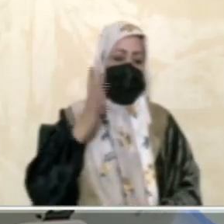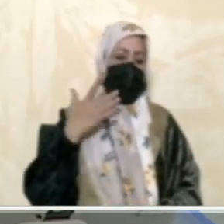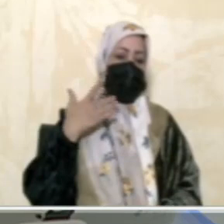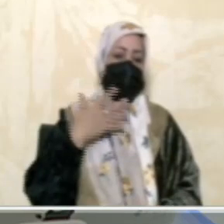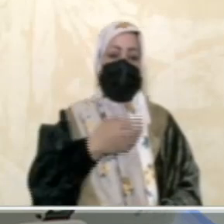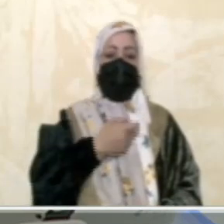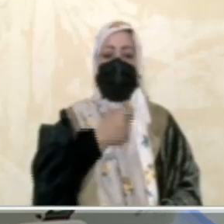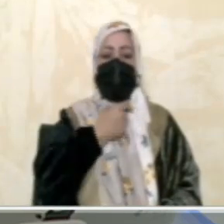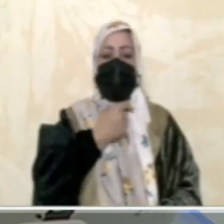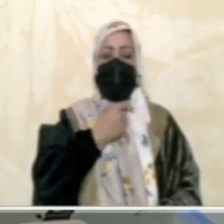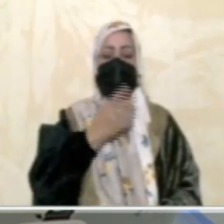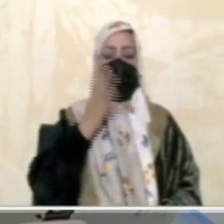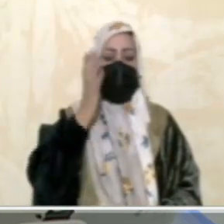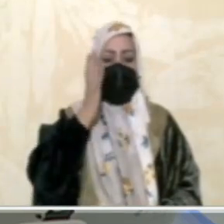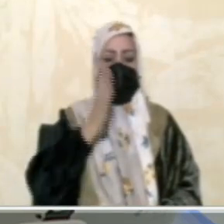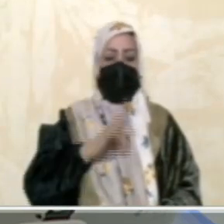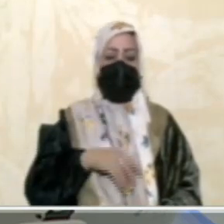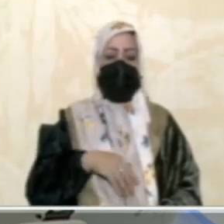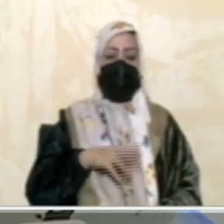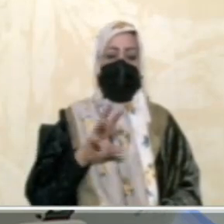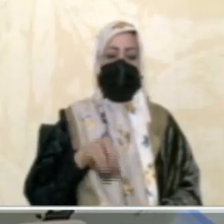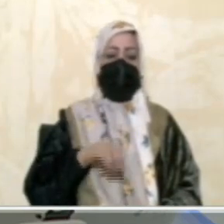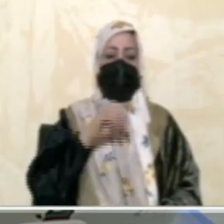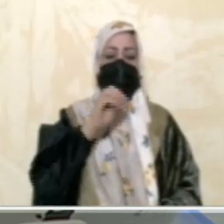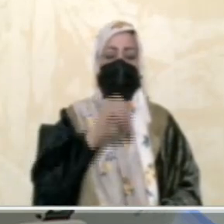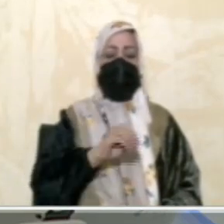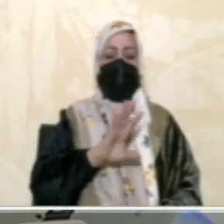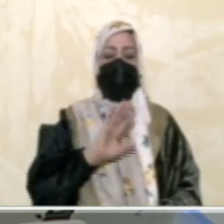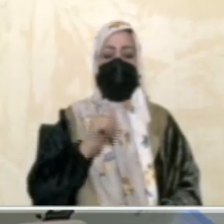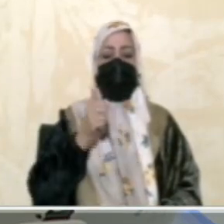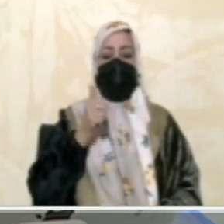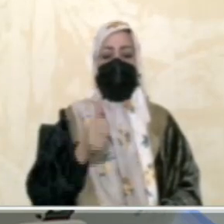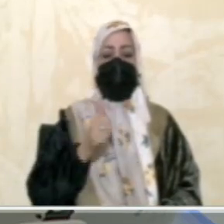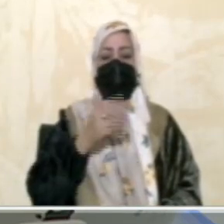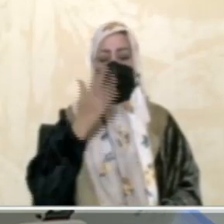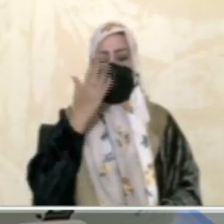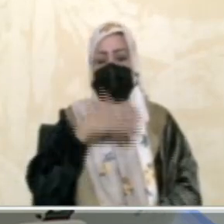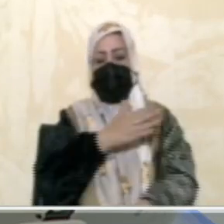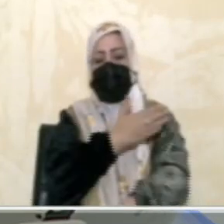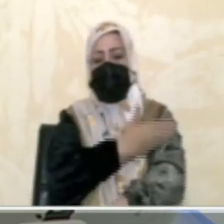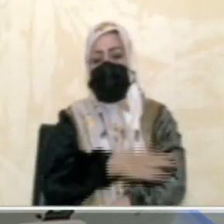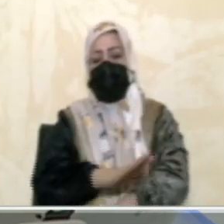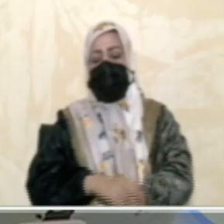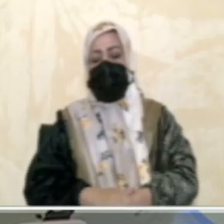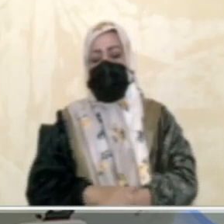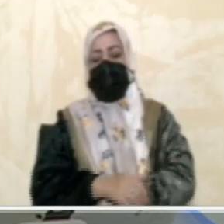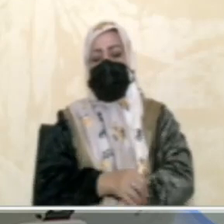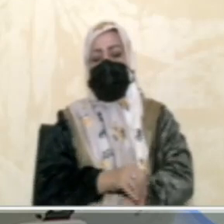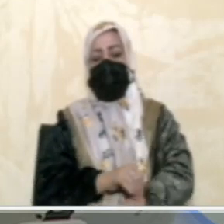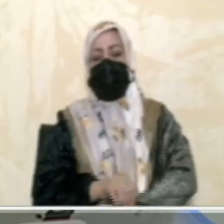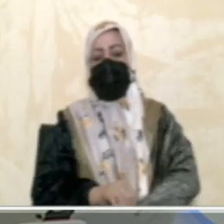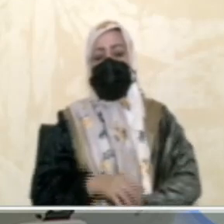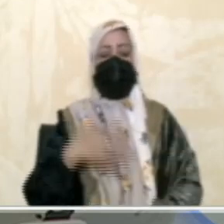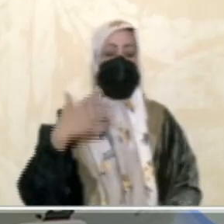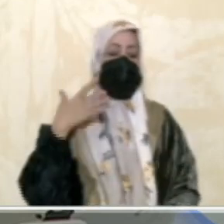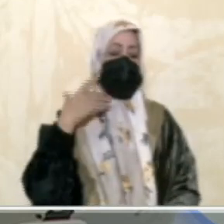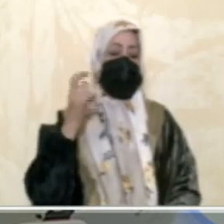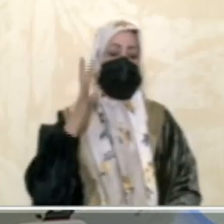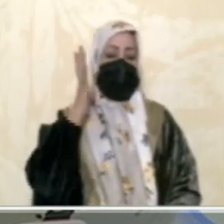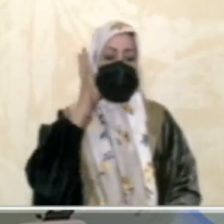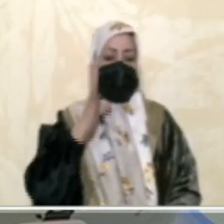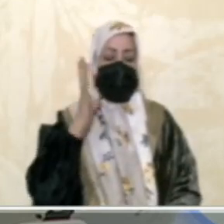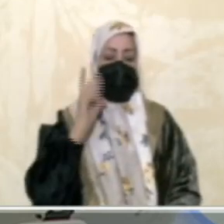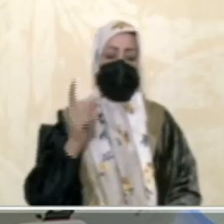من الخلاف ولا شيء عليك اطلاق ولهذا العلماء كالمحوا عليه اثر عثمان رضي الله عنه